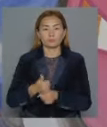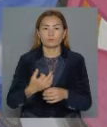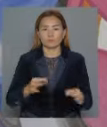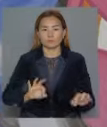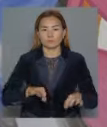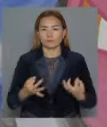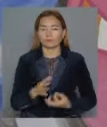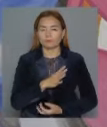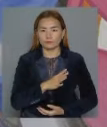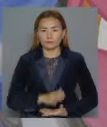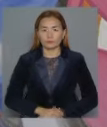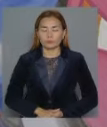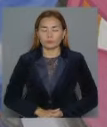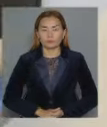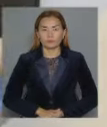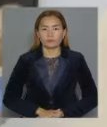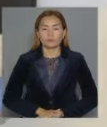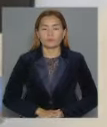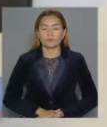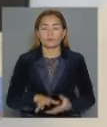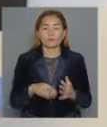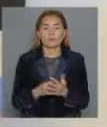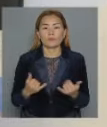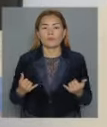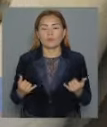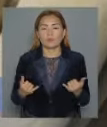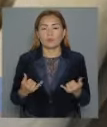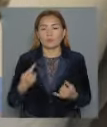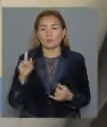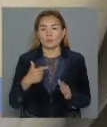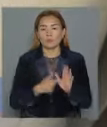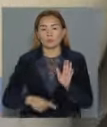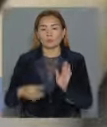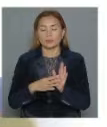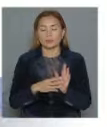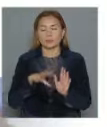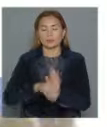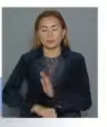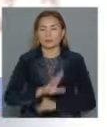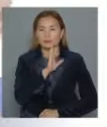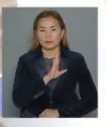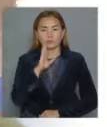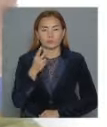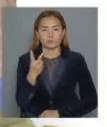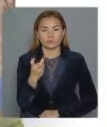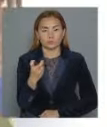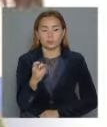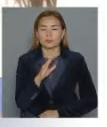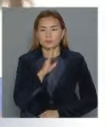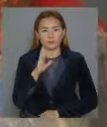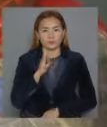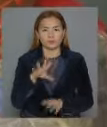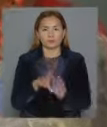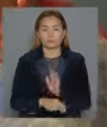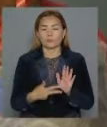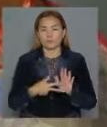дома «Шанрах» за эту встречу. В настоящее время учреждение номер 79 отбывают наказание около 200 граждан. Из